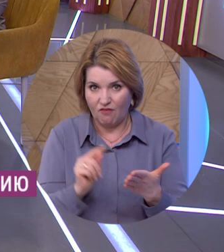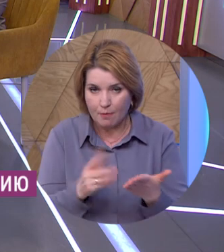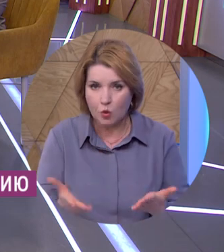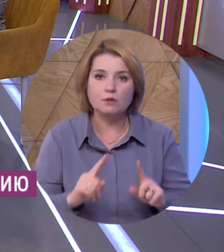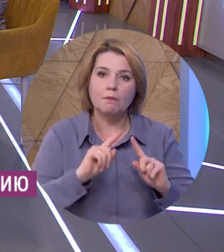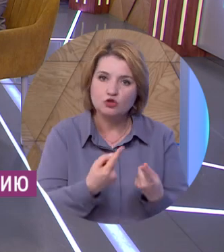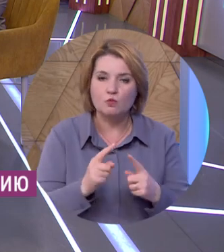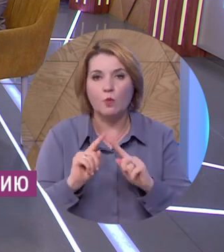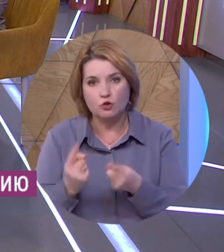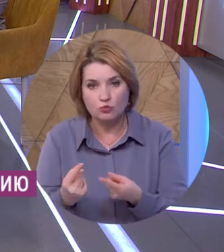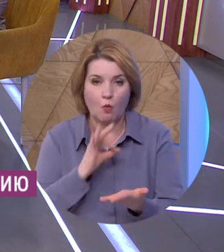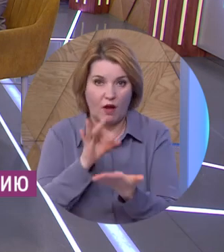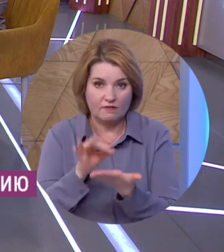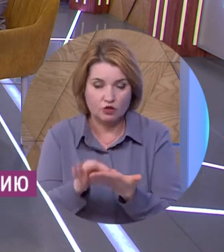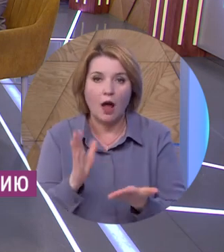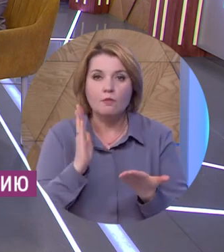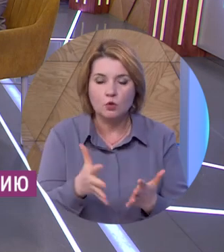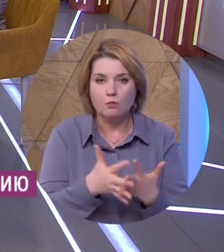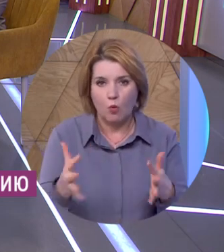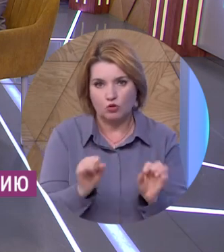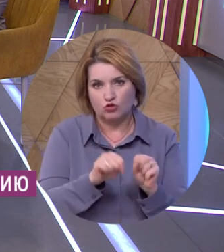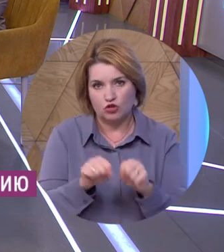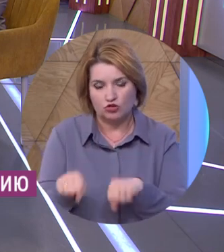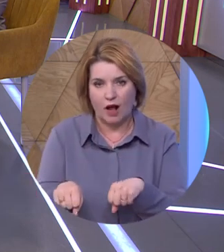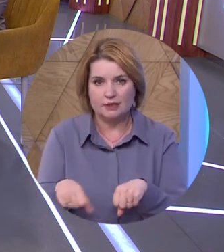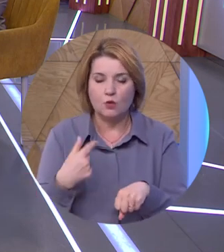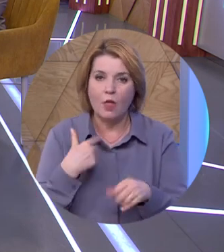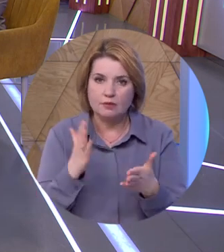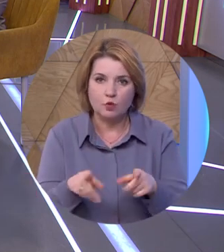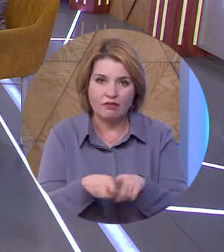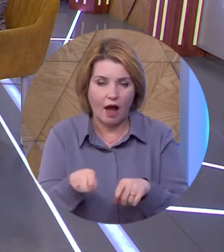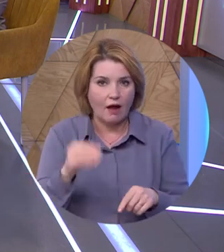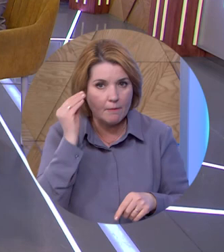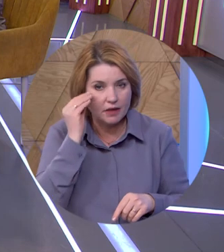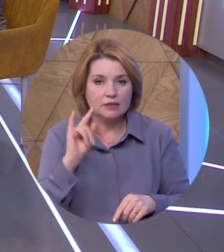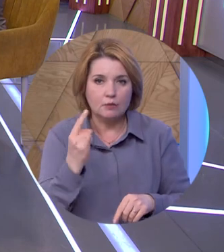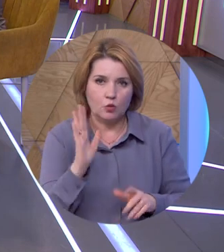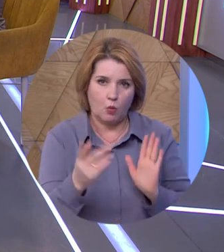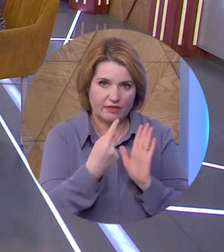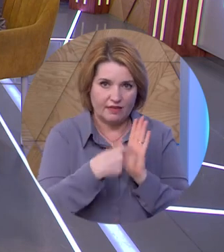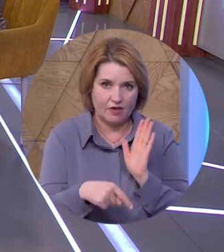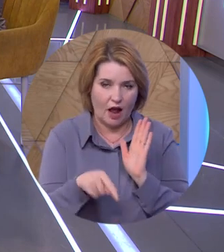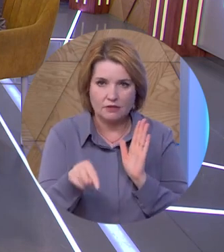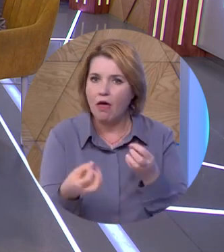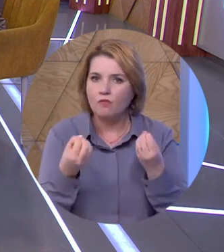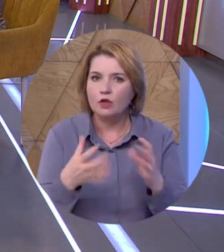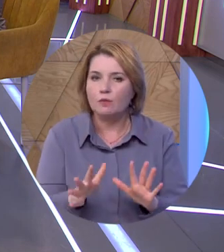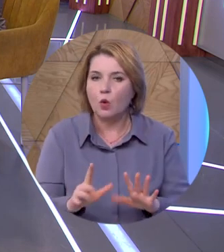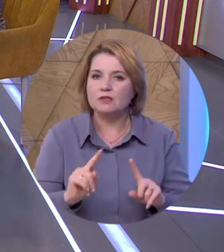почему, тем есть больше шанс, что мы будем, во-первых, у нас формируется позиция, при которой ребенок будет нам доверять. Это будет не просто вопрос «почему?»,